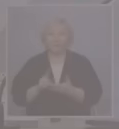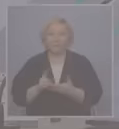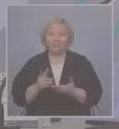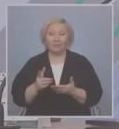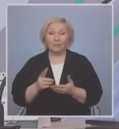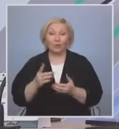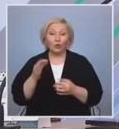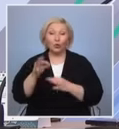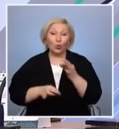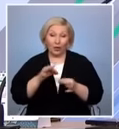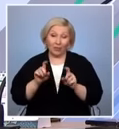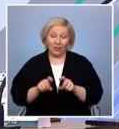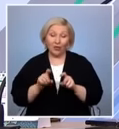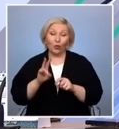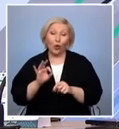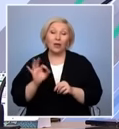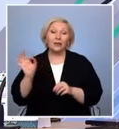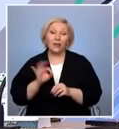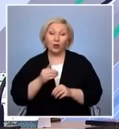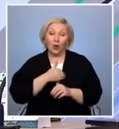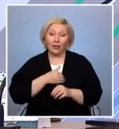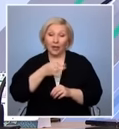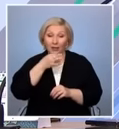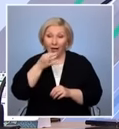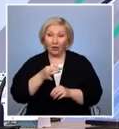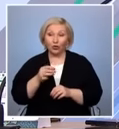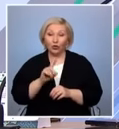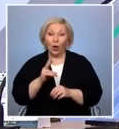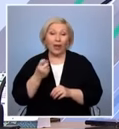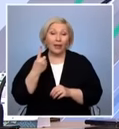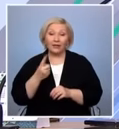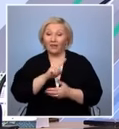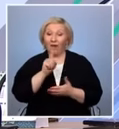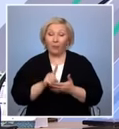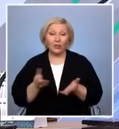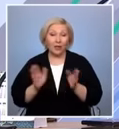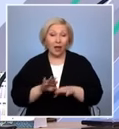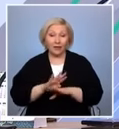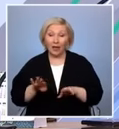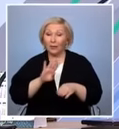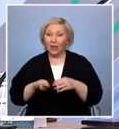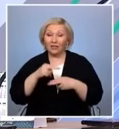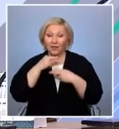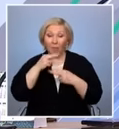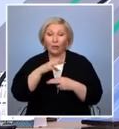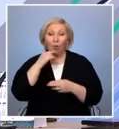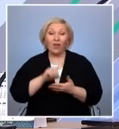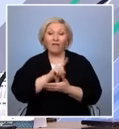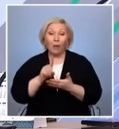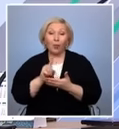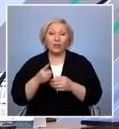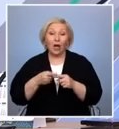Эта самая прямая линия длилась ни много ни мало 3 часа 45 минут. И, наверное, не каждому было бы по плечу слушать